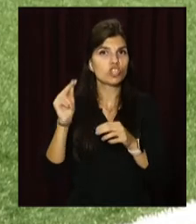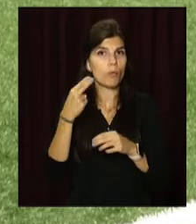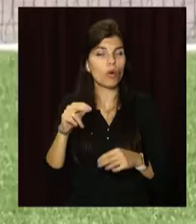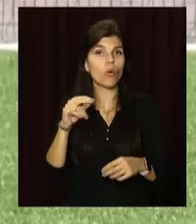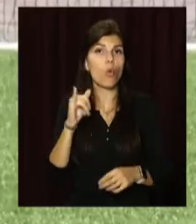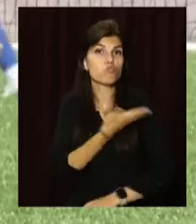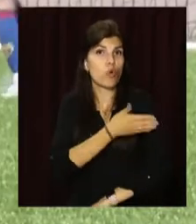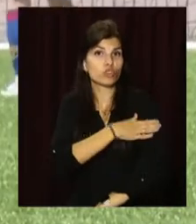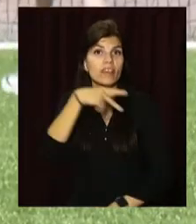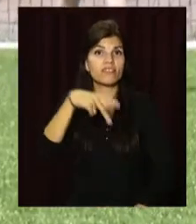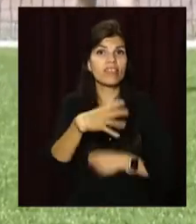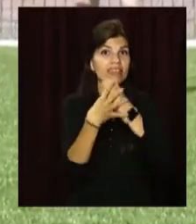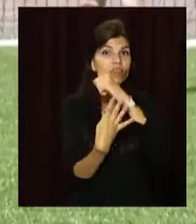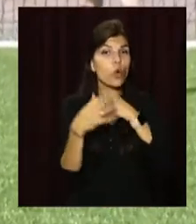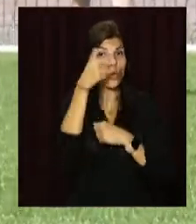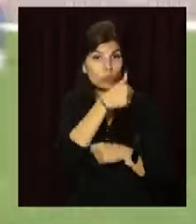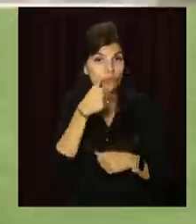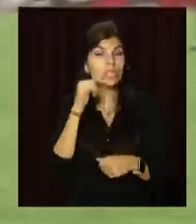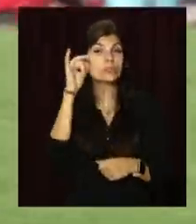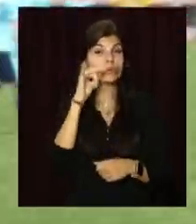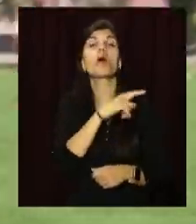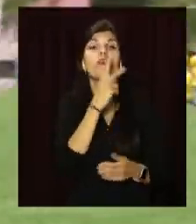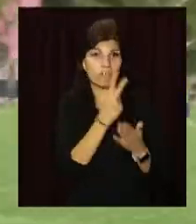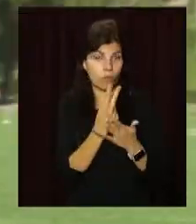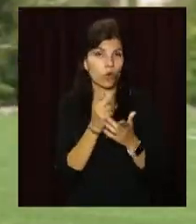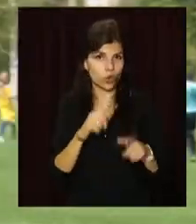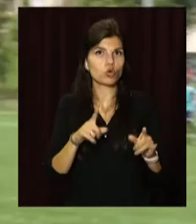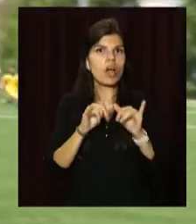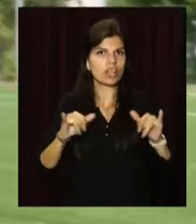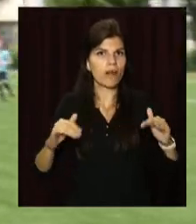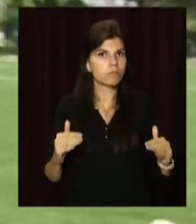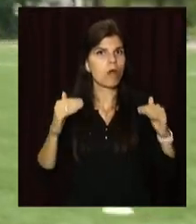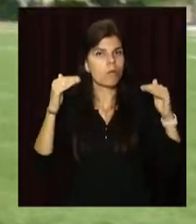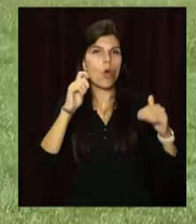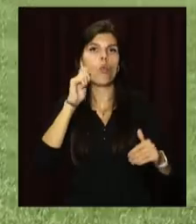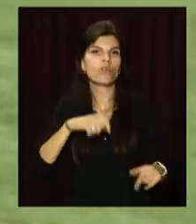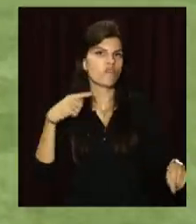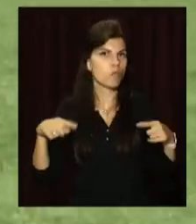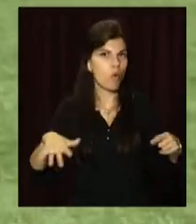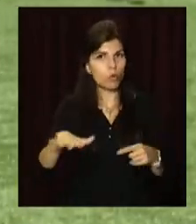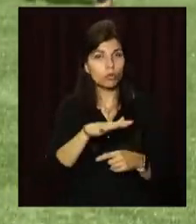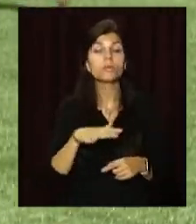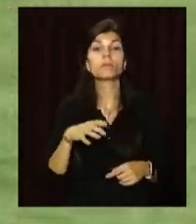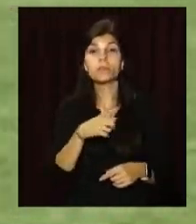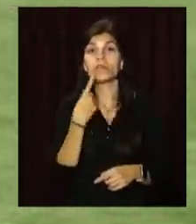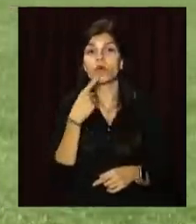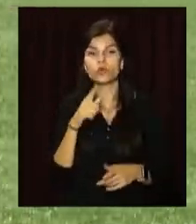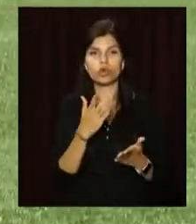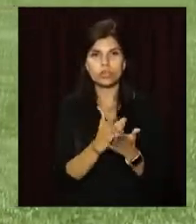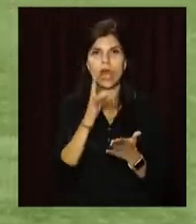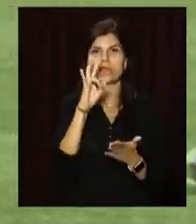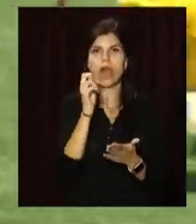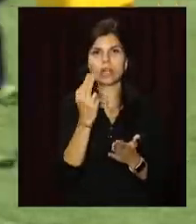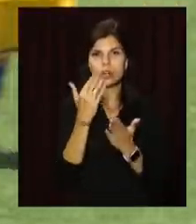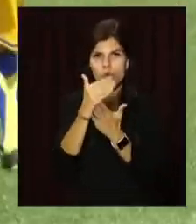у 2019 році також демонструє підйом українського футболу. Зокрема, з'явився ряд національних програм з реформування